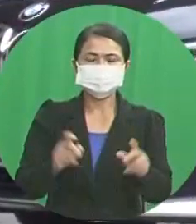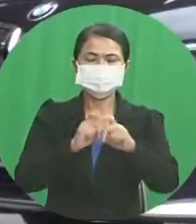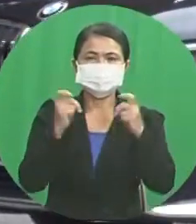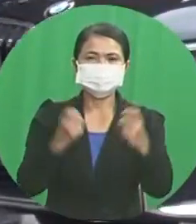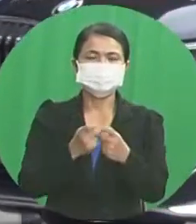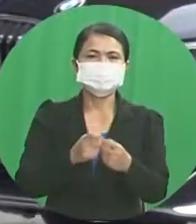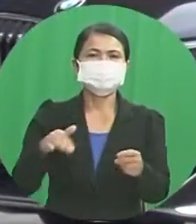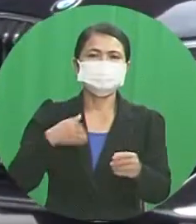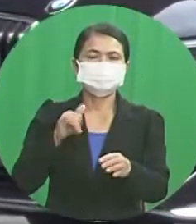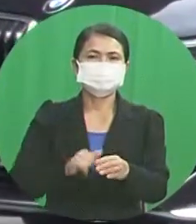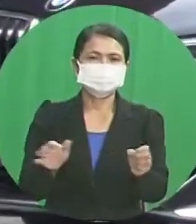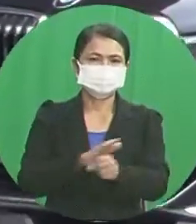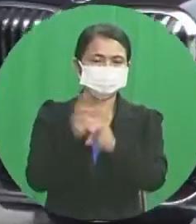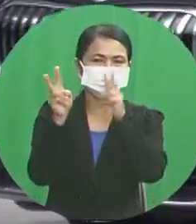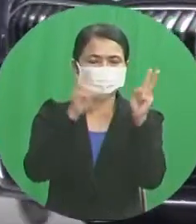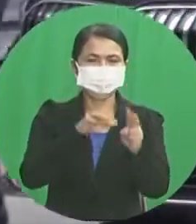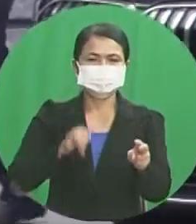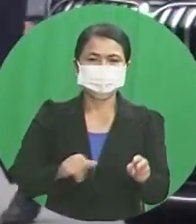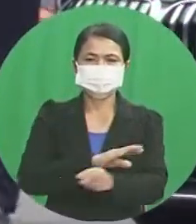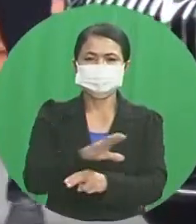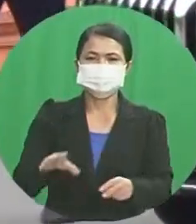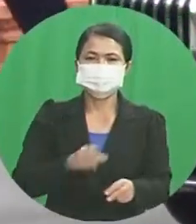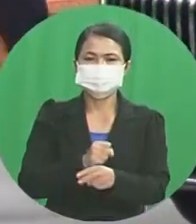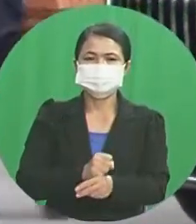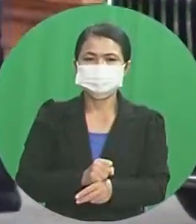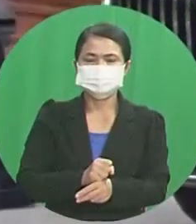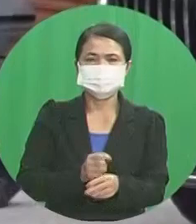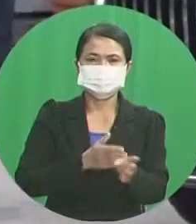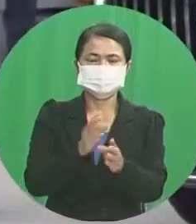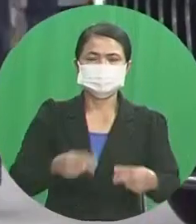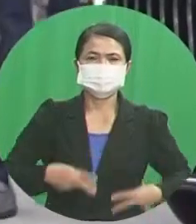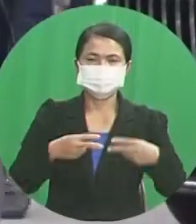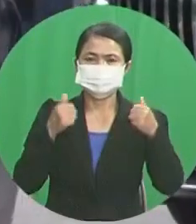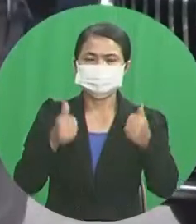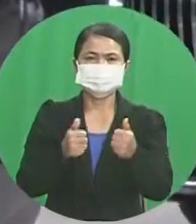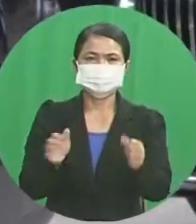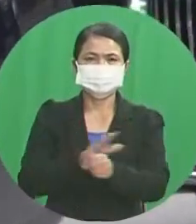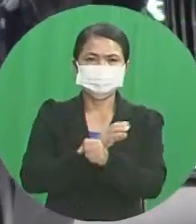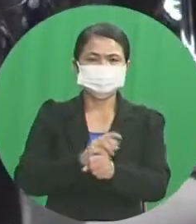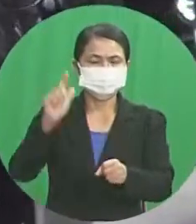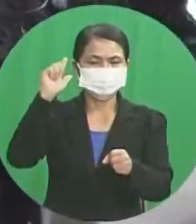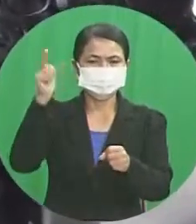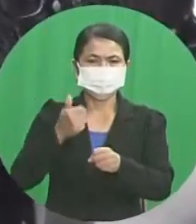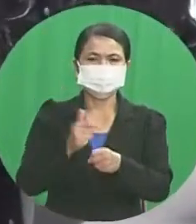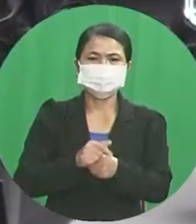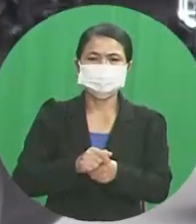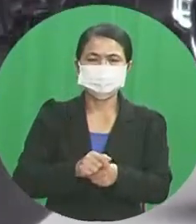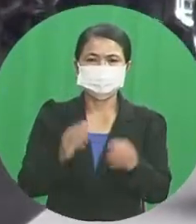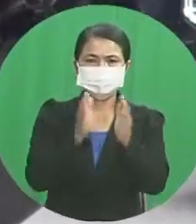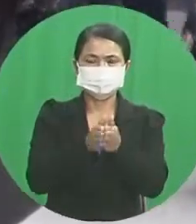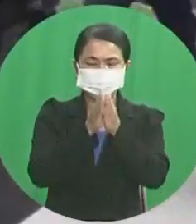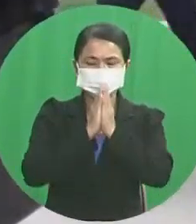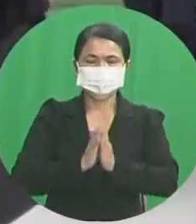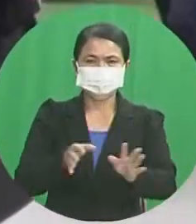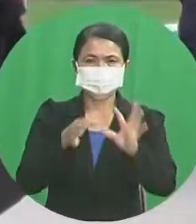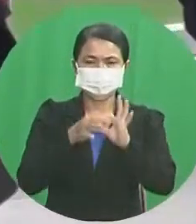តិភូស្នាក់នៅនិងបំពេញទស្សនកិច្ចនៅកម្ពុជាប្រកបដោយសុខភាពល្អបរិបូរណ៍និងជ័យជំនះព្រមទាំងប្រសិទ្ធពរជូនចំ